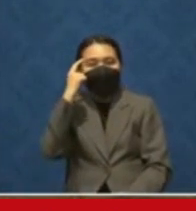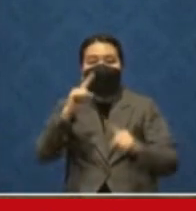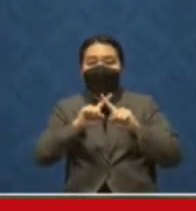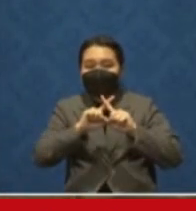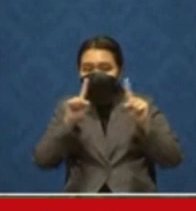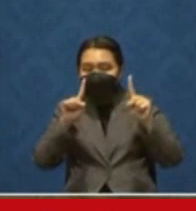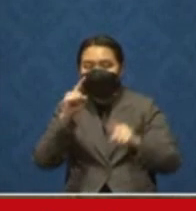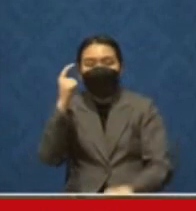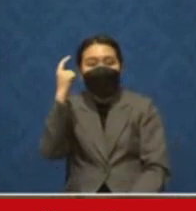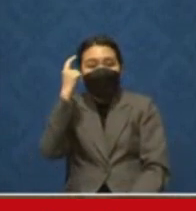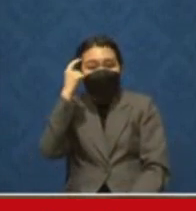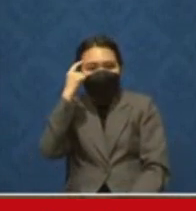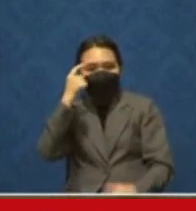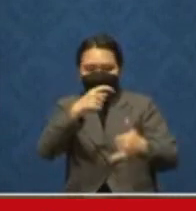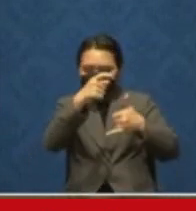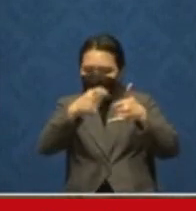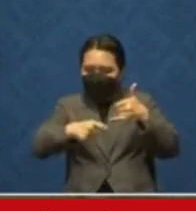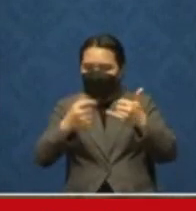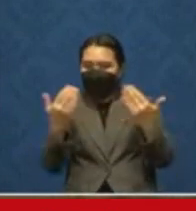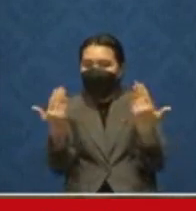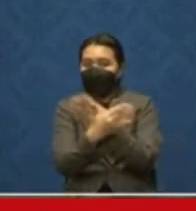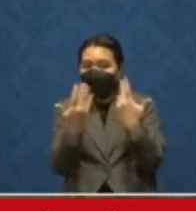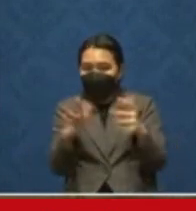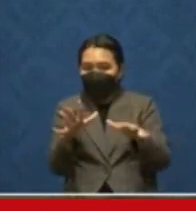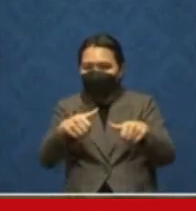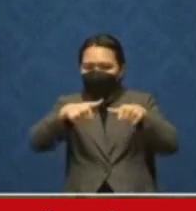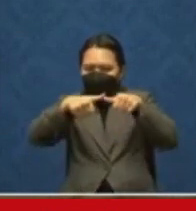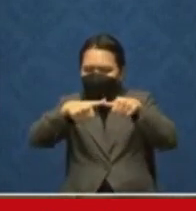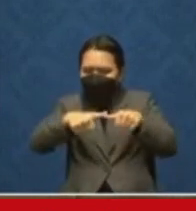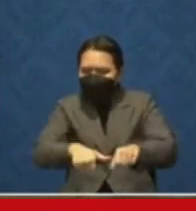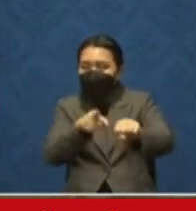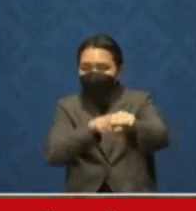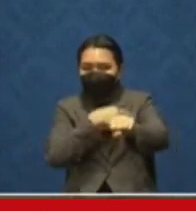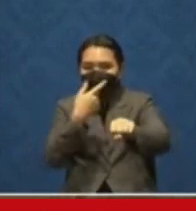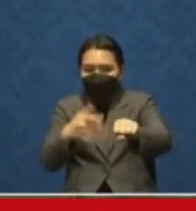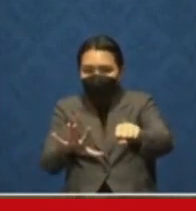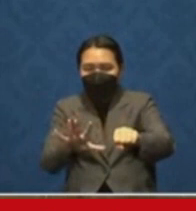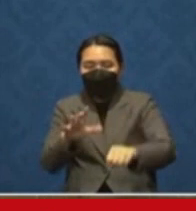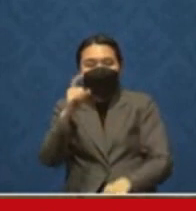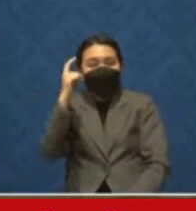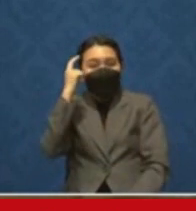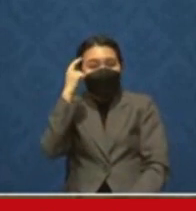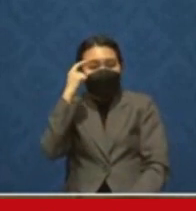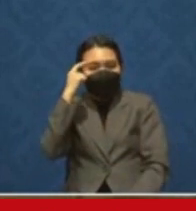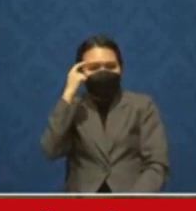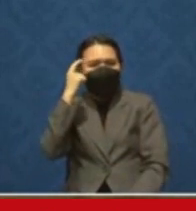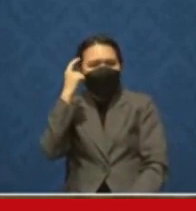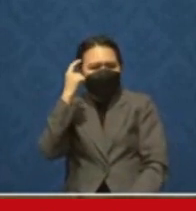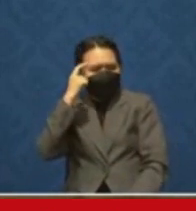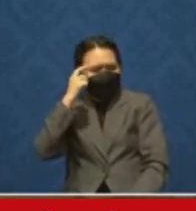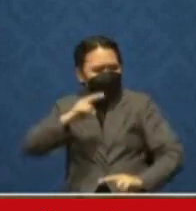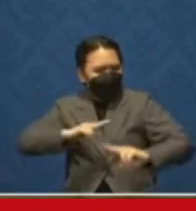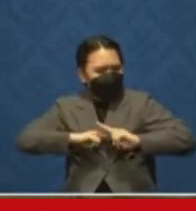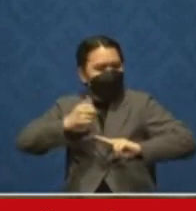ช้าไปแล้วๆท่านครับก็รู้แต่คิดว่า